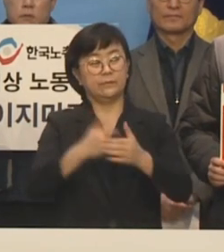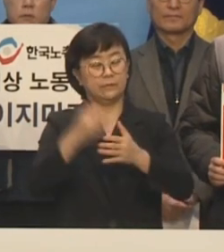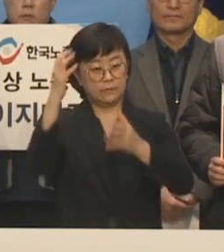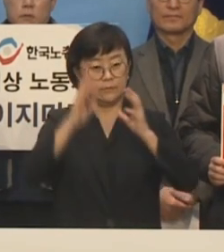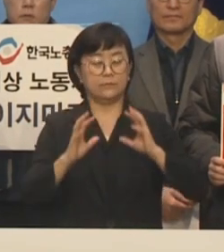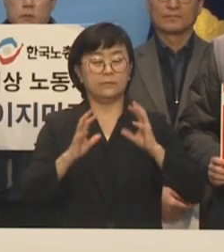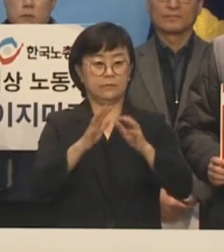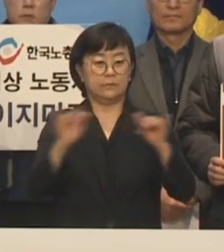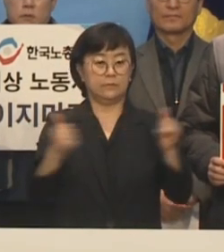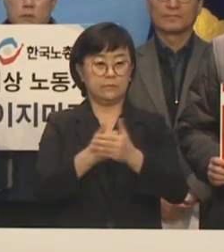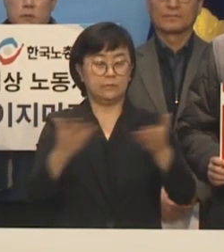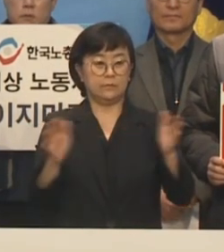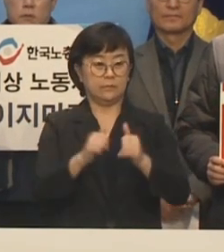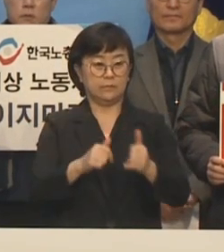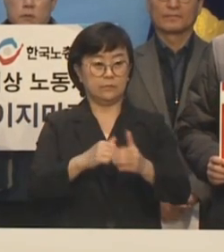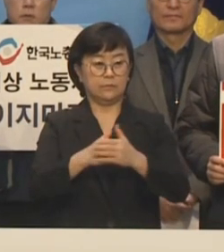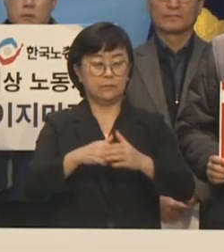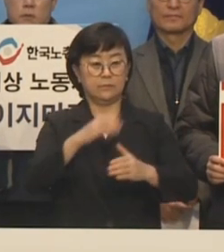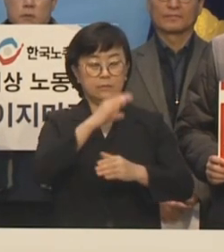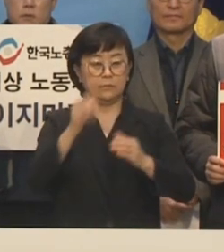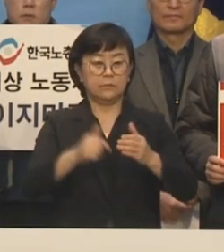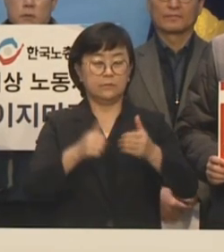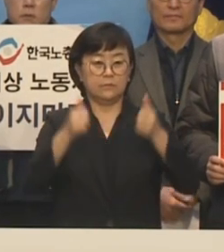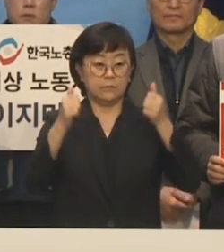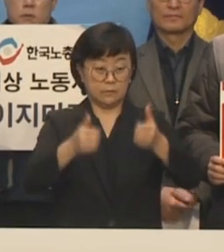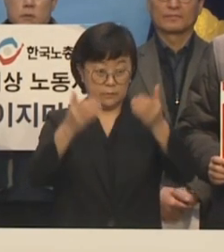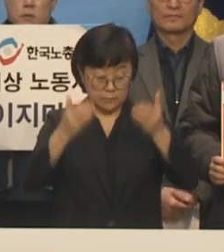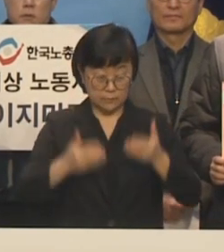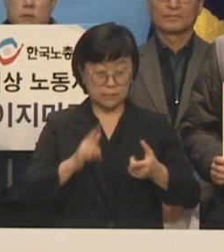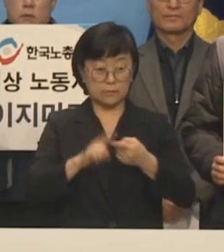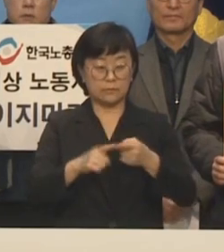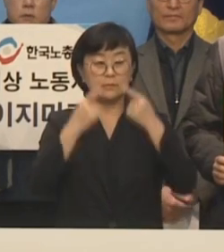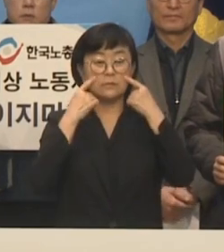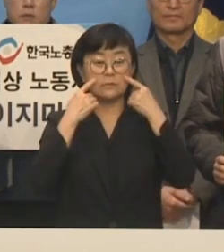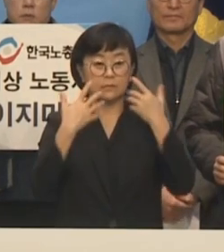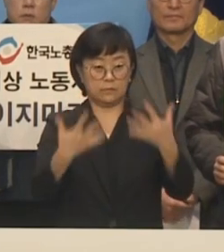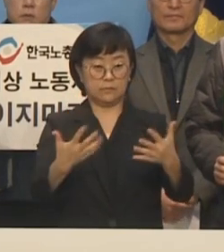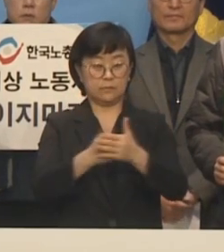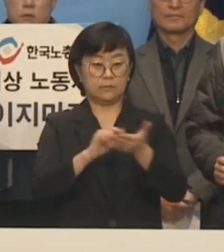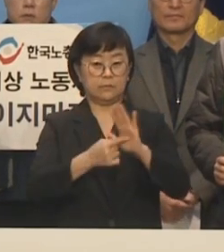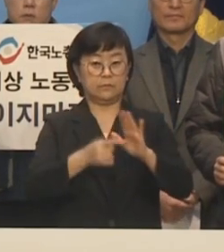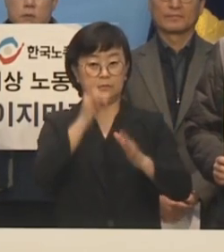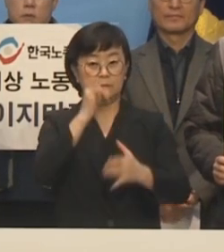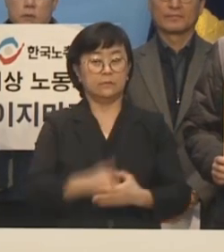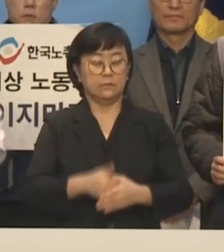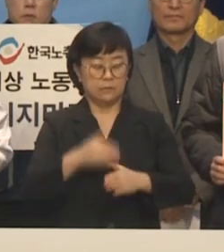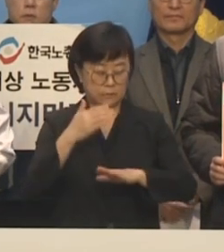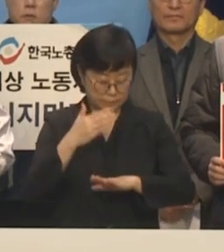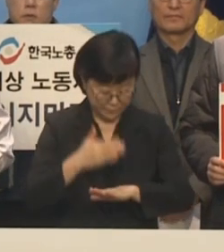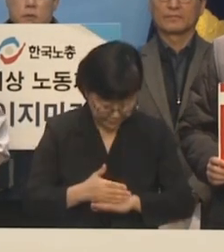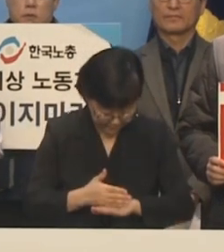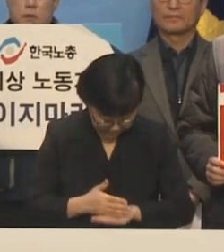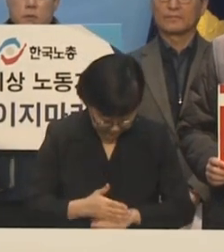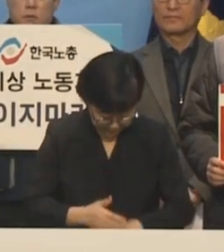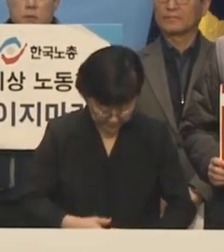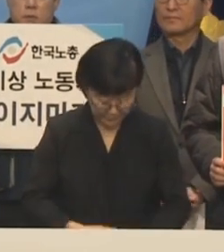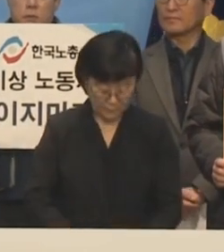대한민국 국민과 노동자의 준엄한 심판을 받을 것임을 명백히 밝히는 바입니다. 감사합니다.